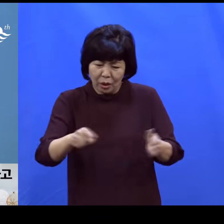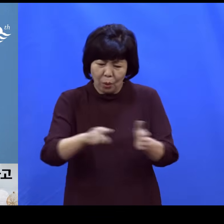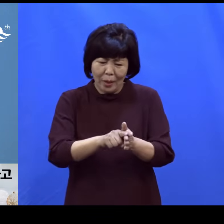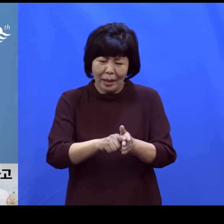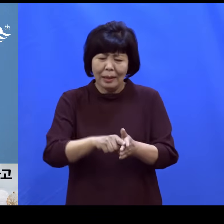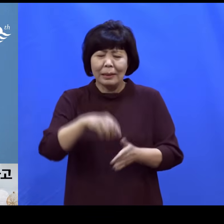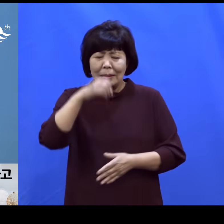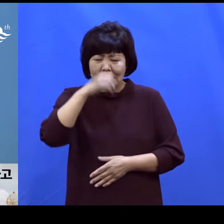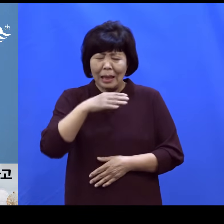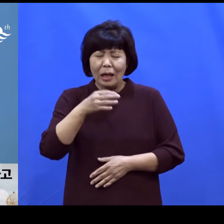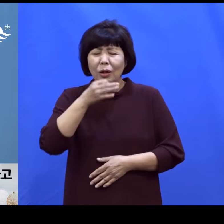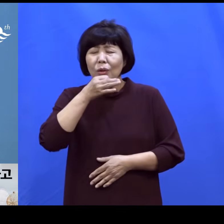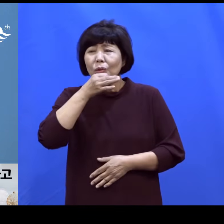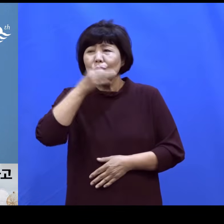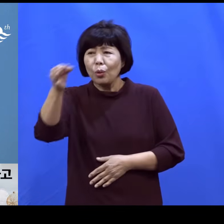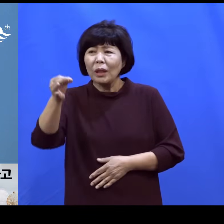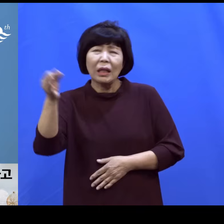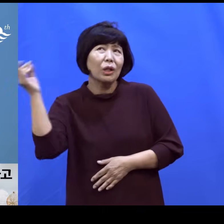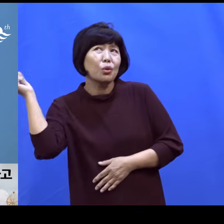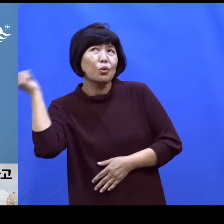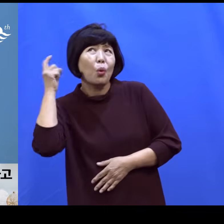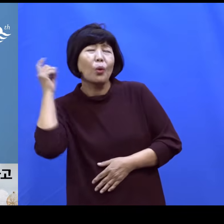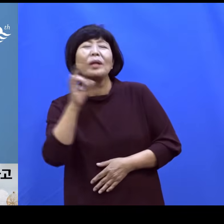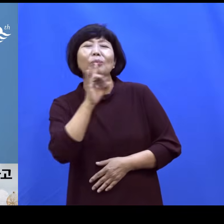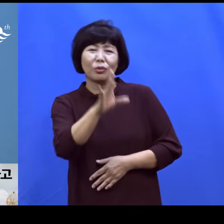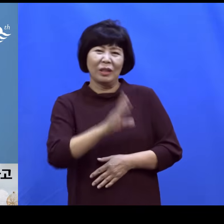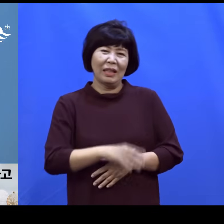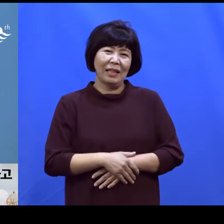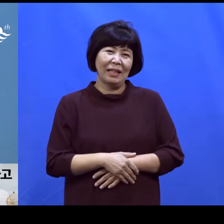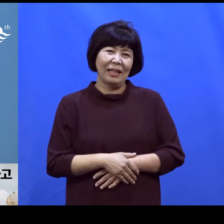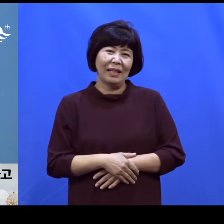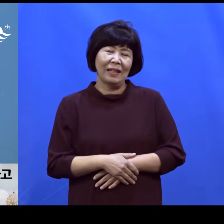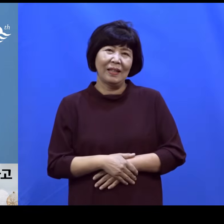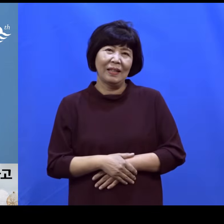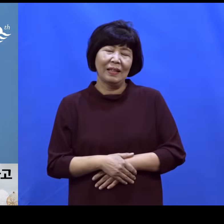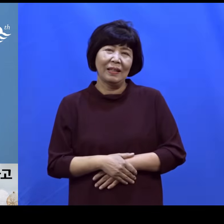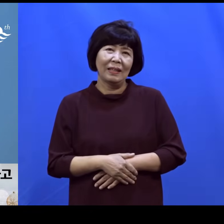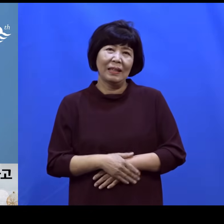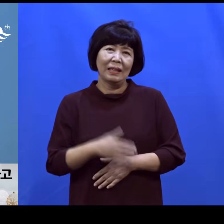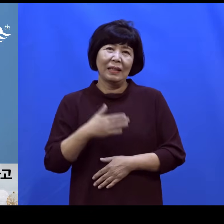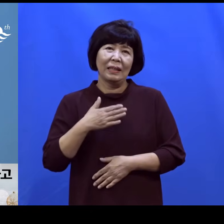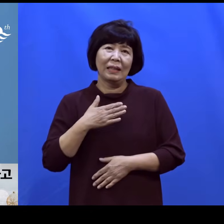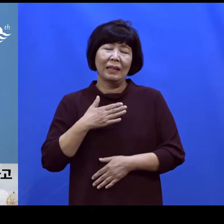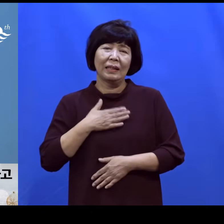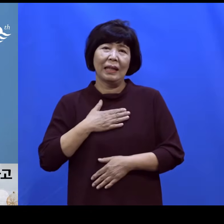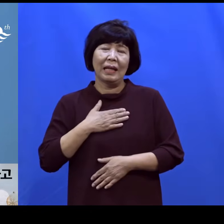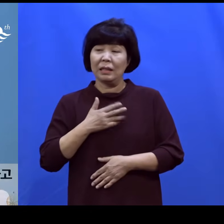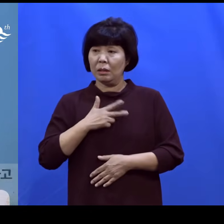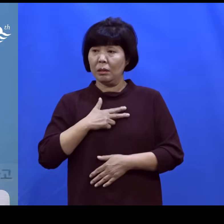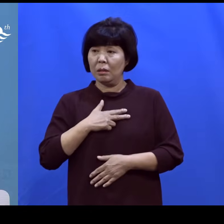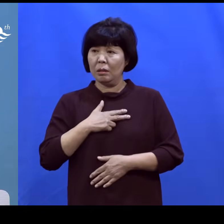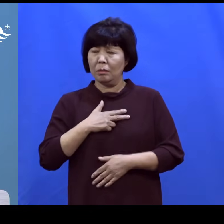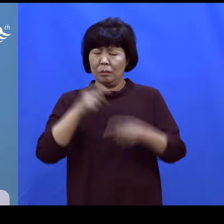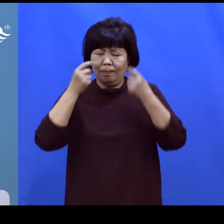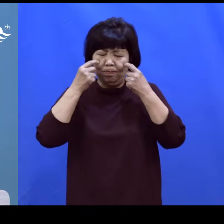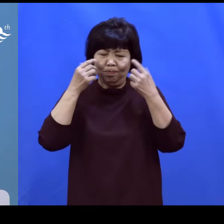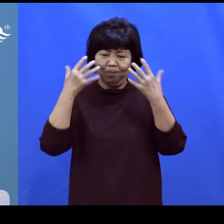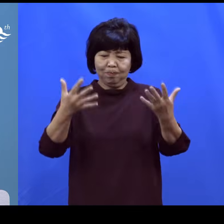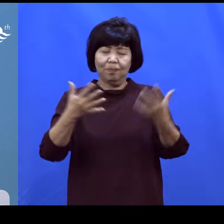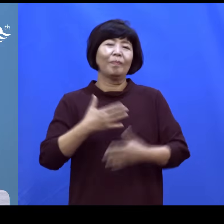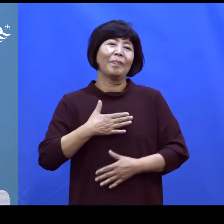소리입니다. 여러분, 여기서 보면 요한은 조금 더 자신이 헷갈려 하지 않아요. 자기가 누구인지